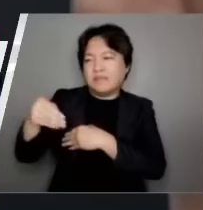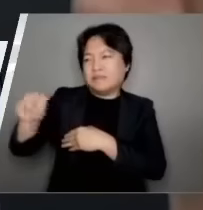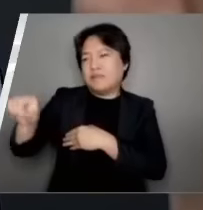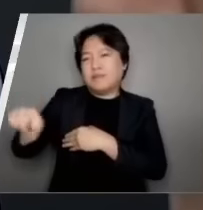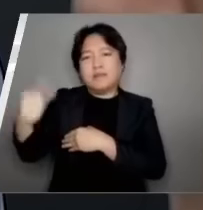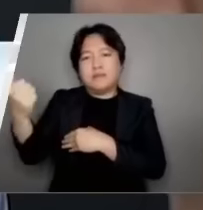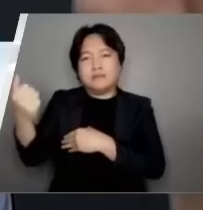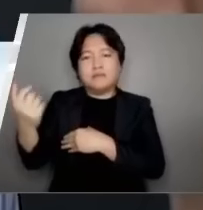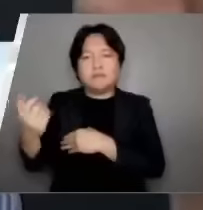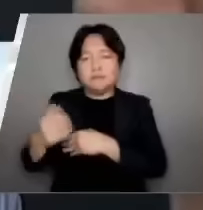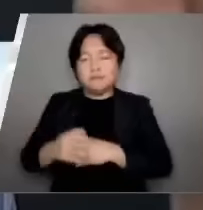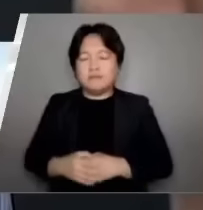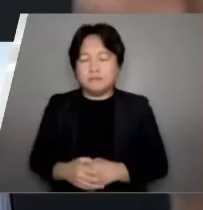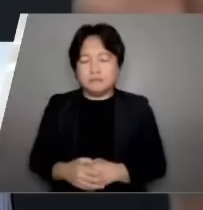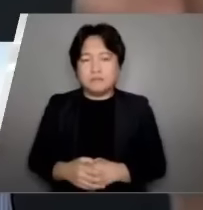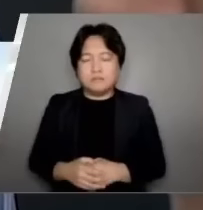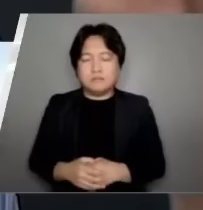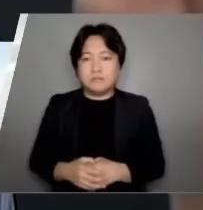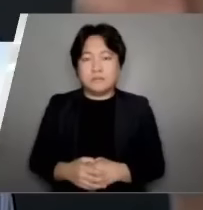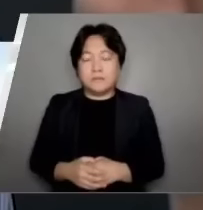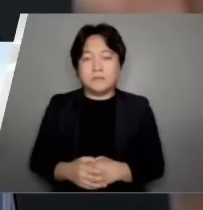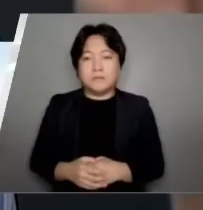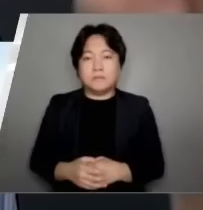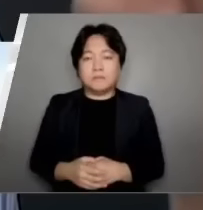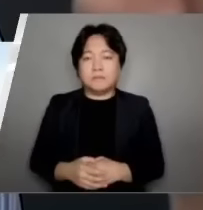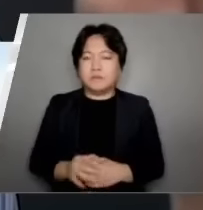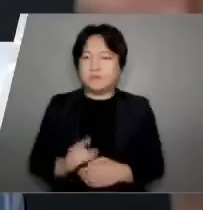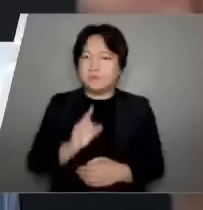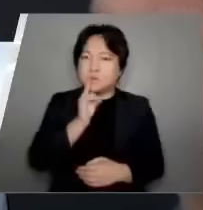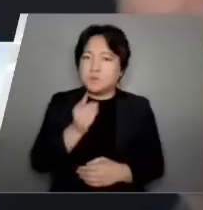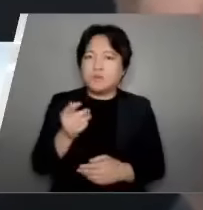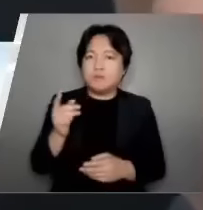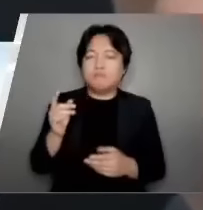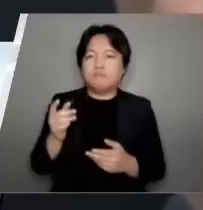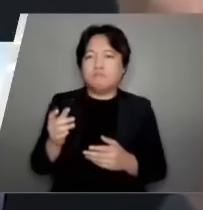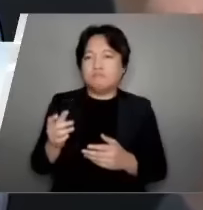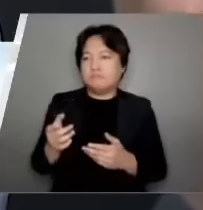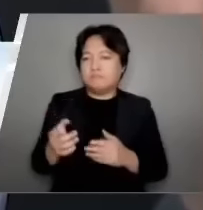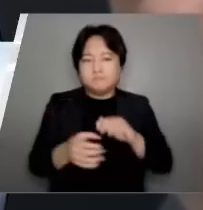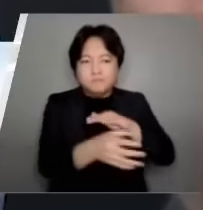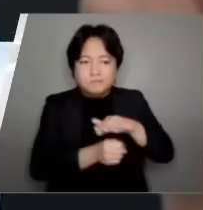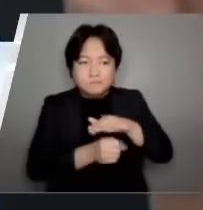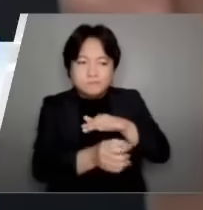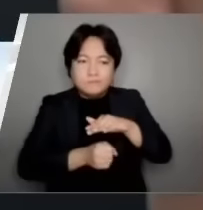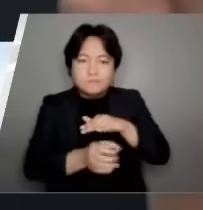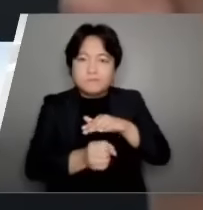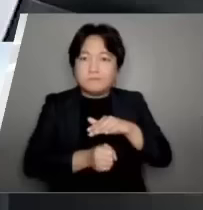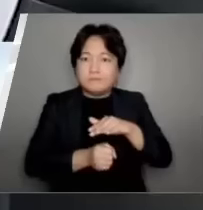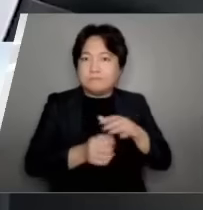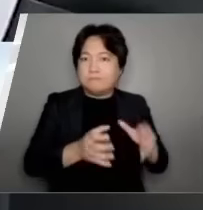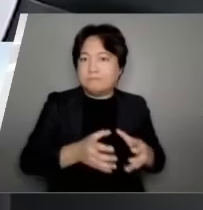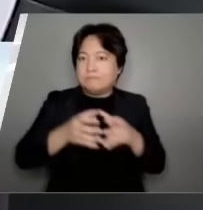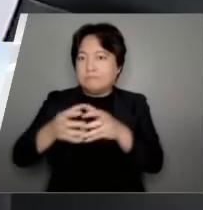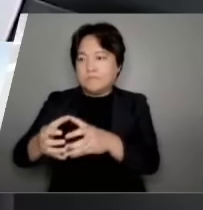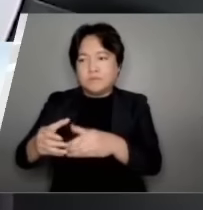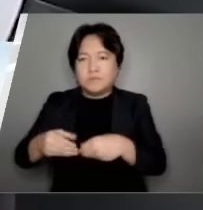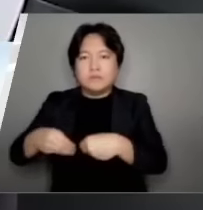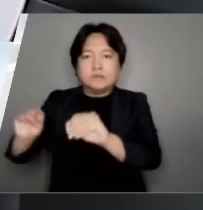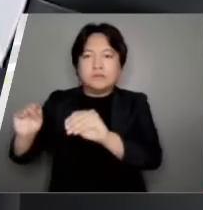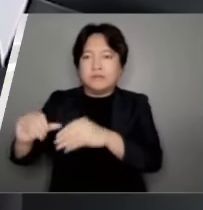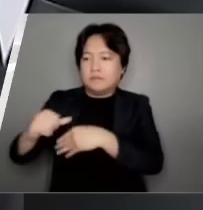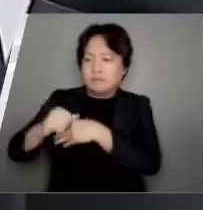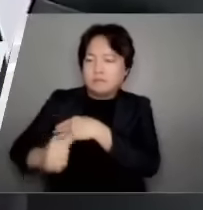lugar na inaahos itong mga traffic victims ay nag-coordinate tayo sa DSWD. Nagre-recruit po sila